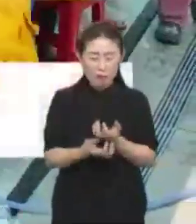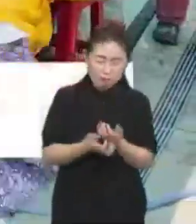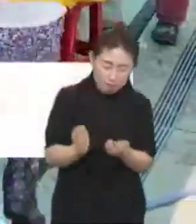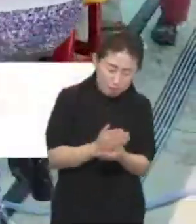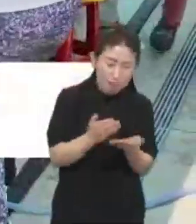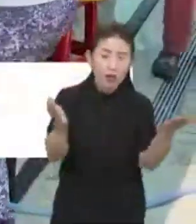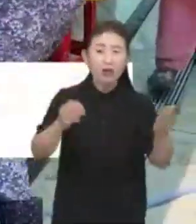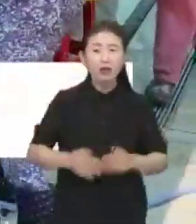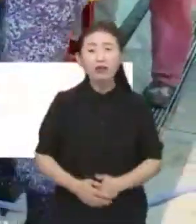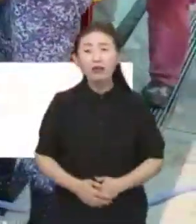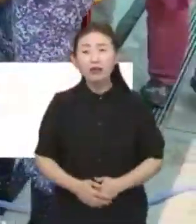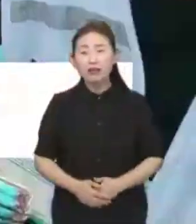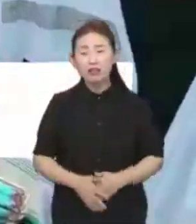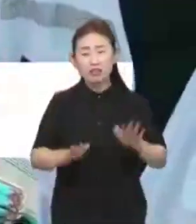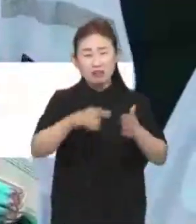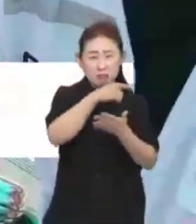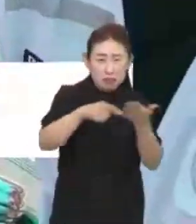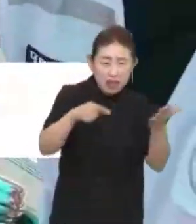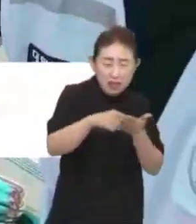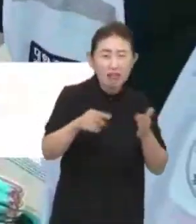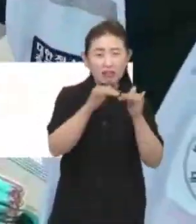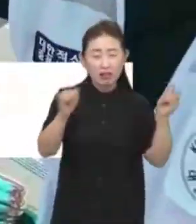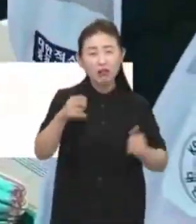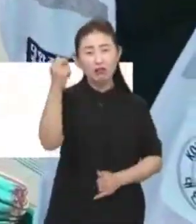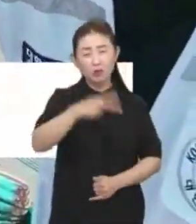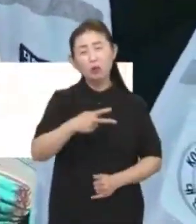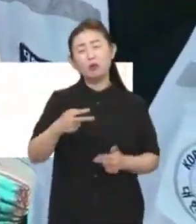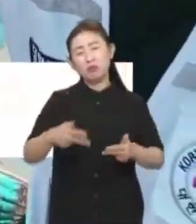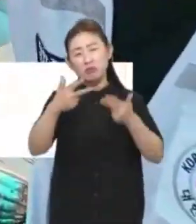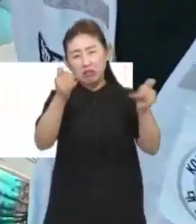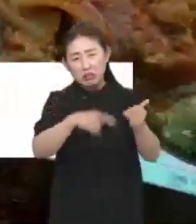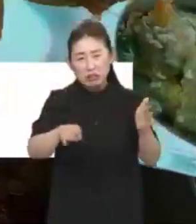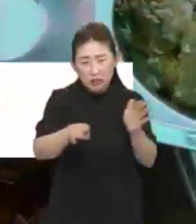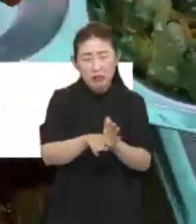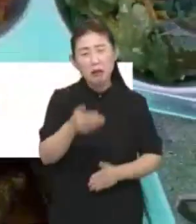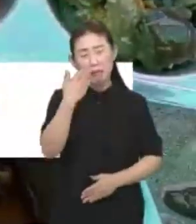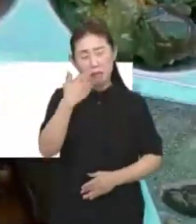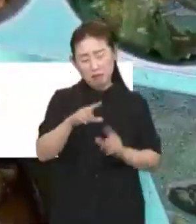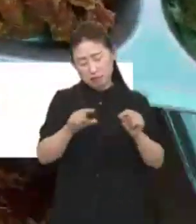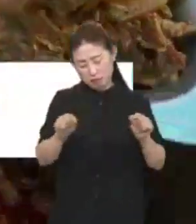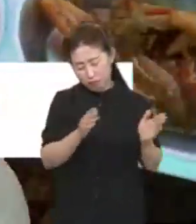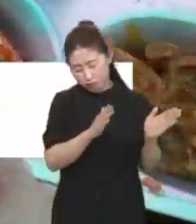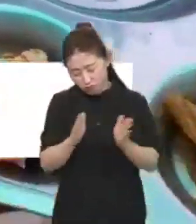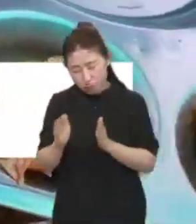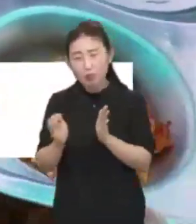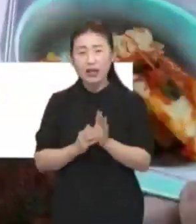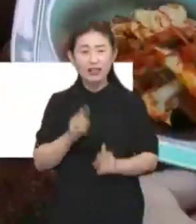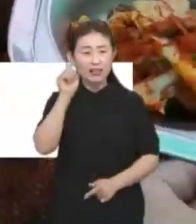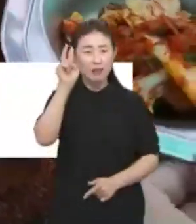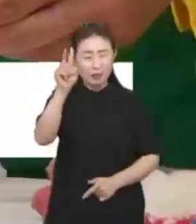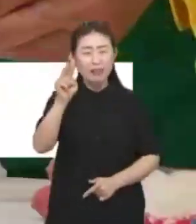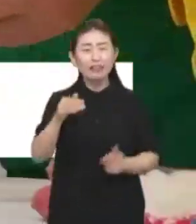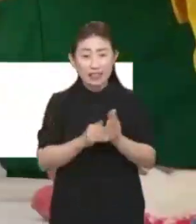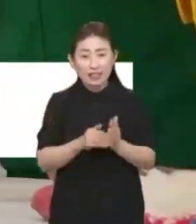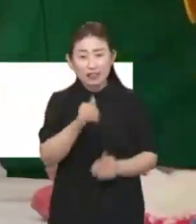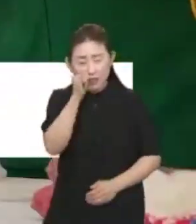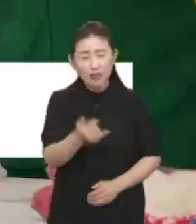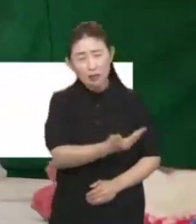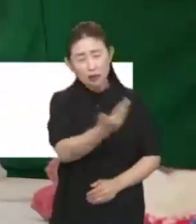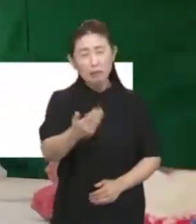입으신 수재민들과 봉사자분들을 위해서 밥차를 준비했습니다. 주말까지 운영하니 오셔서